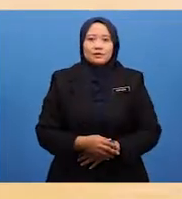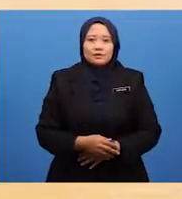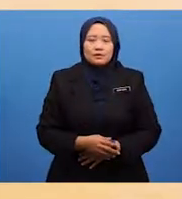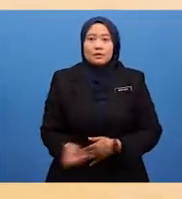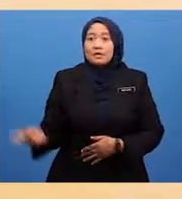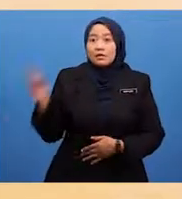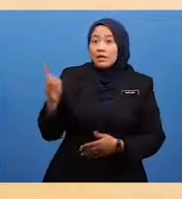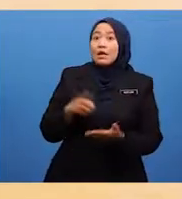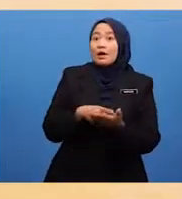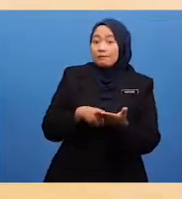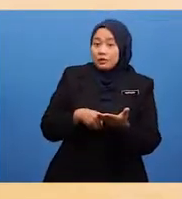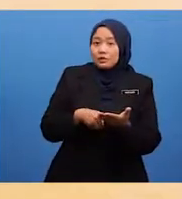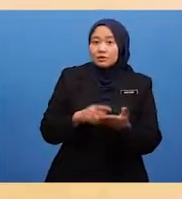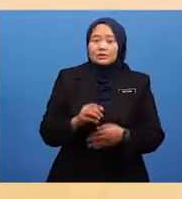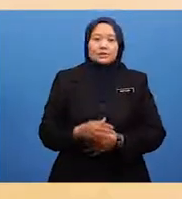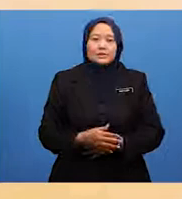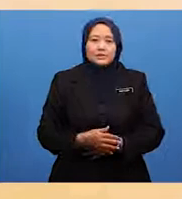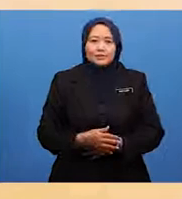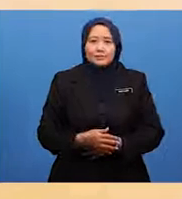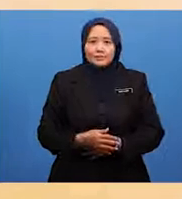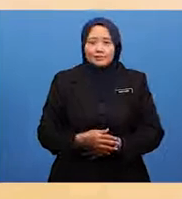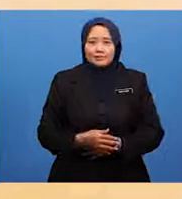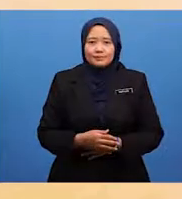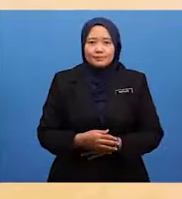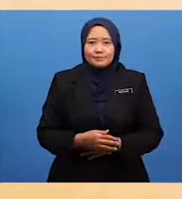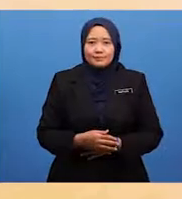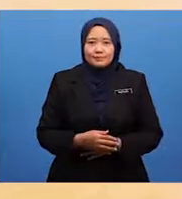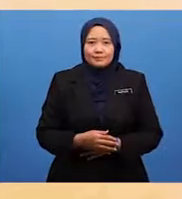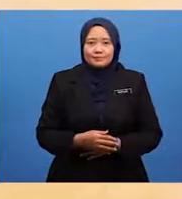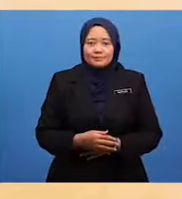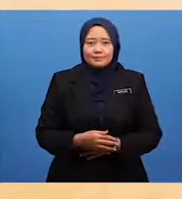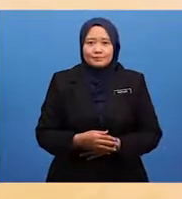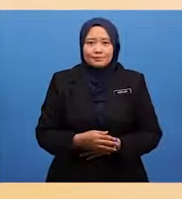Daya apakah yang terlibat dengan aktiviti tersebut?